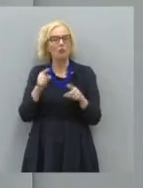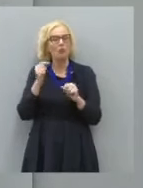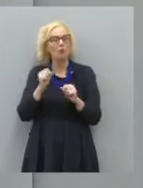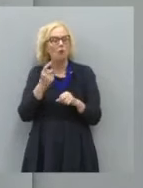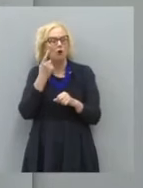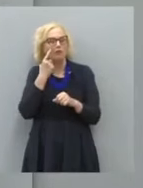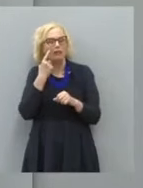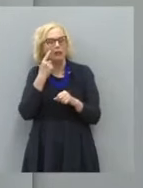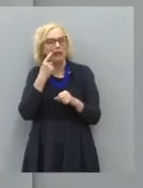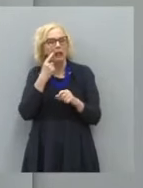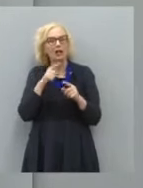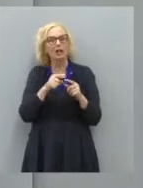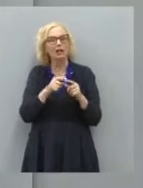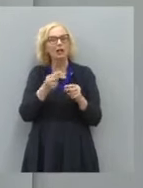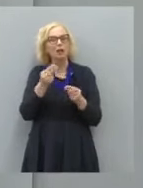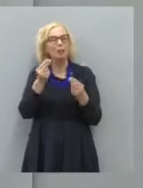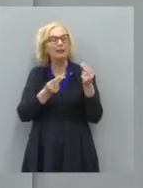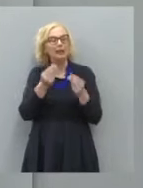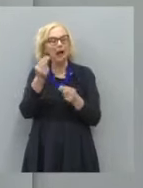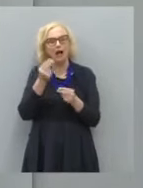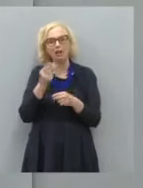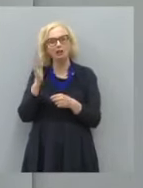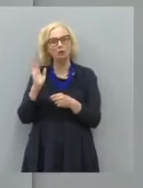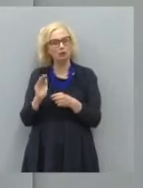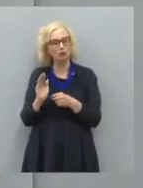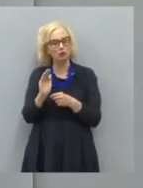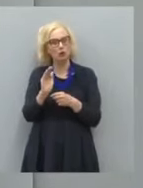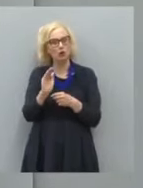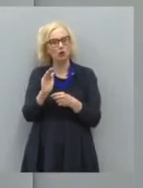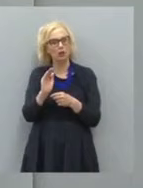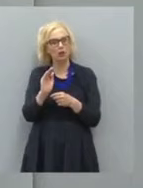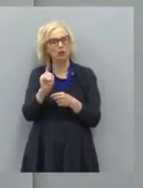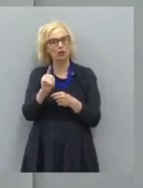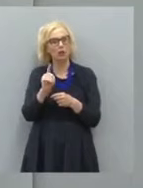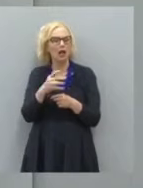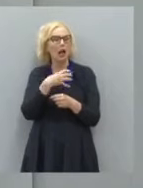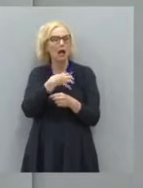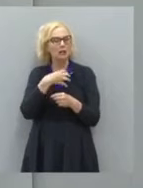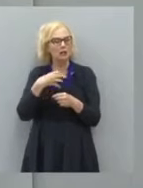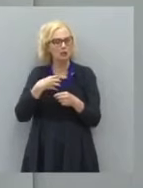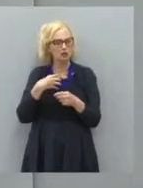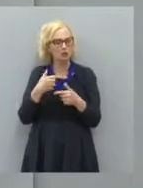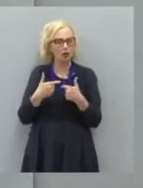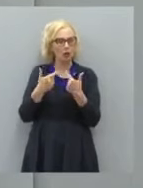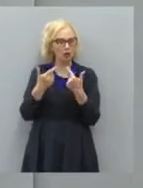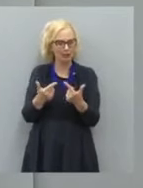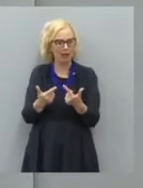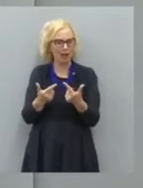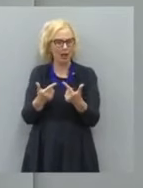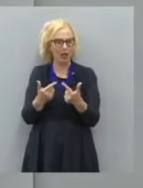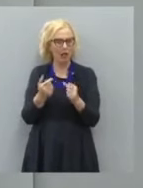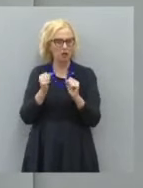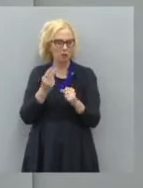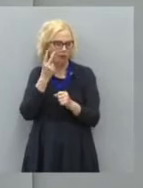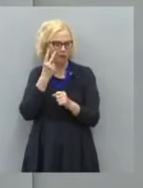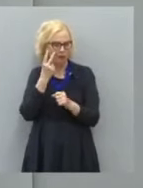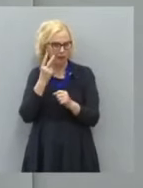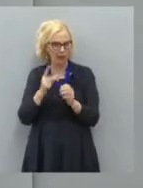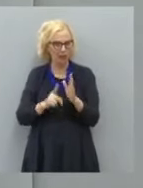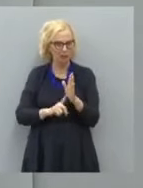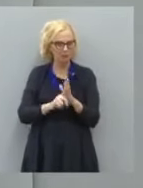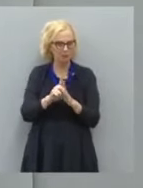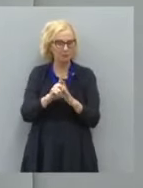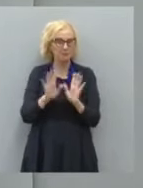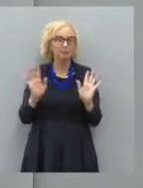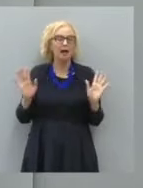dai dati che ogni giorno il l'assessorato da però ripeto è normale che